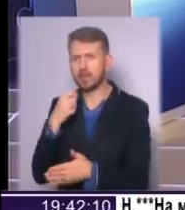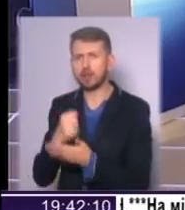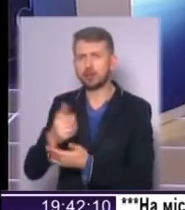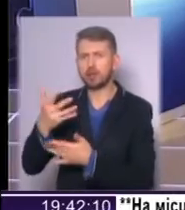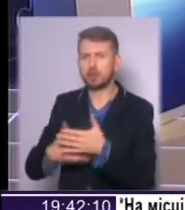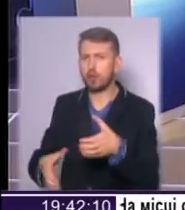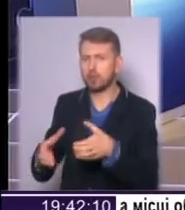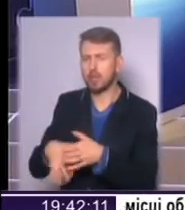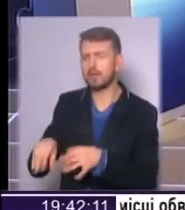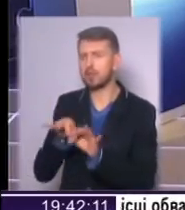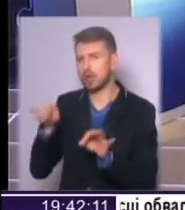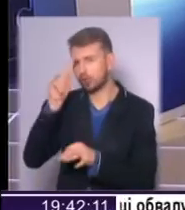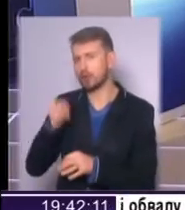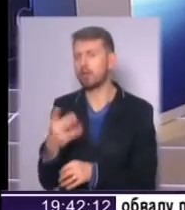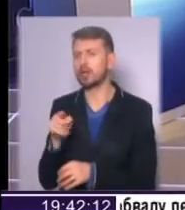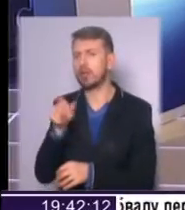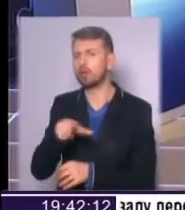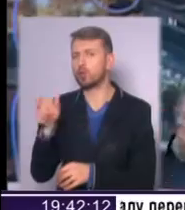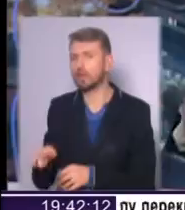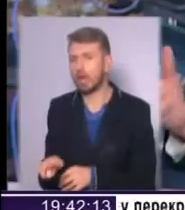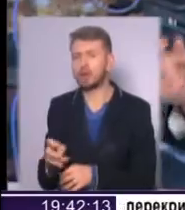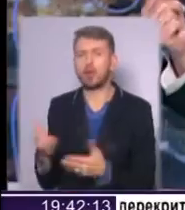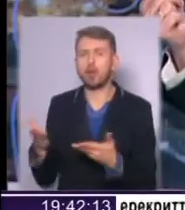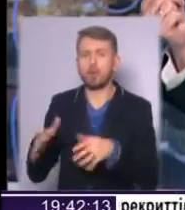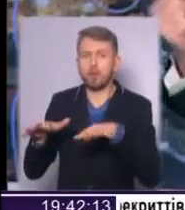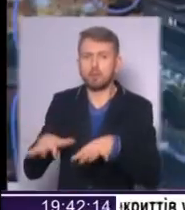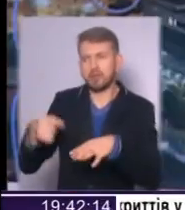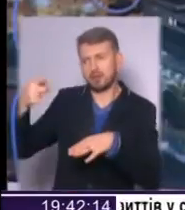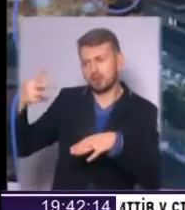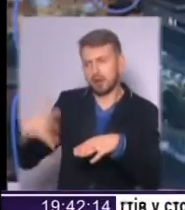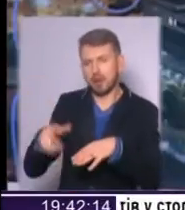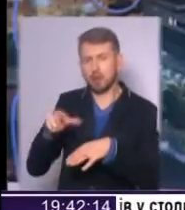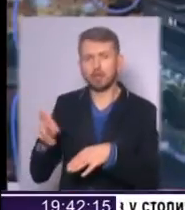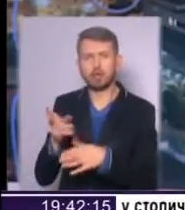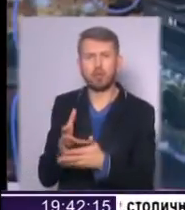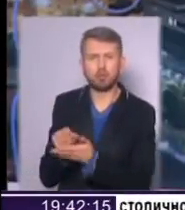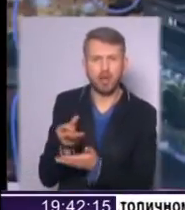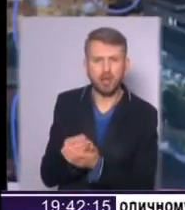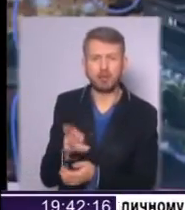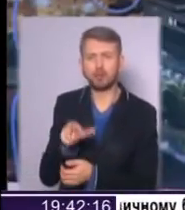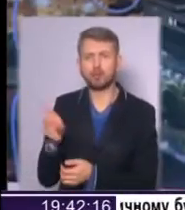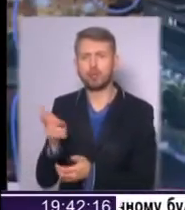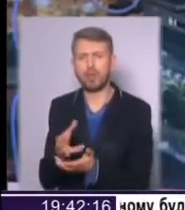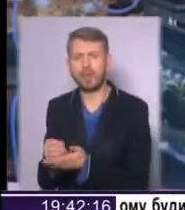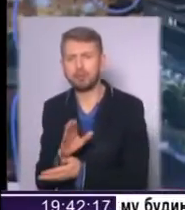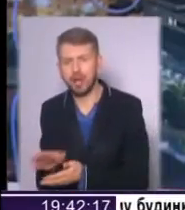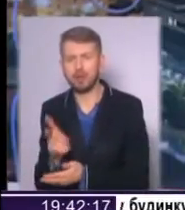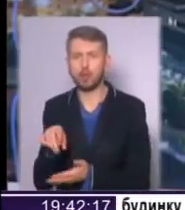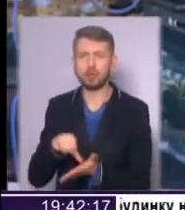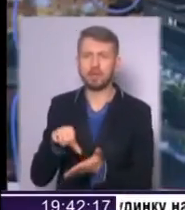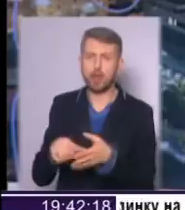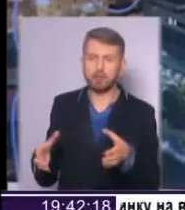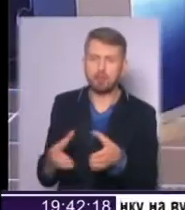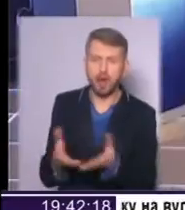партій. Ви знаєте, всі прекрасно знають, скільки там людей, на якому там місці і люди, які платять, і люди, які не платять, і люди, які представляють